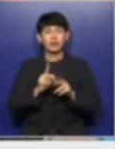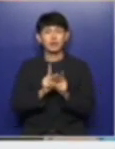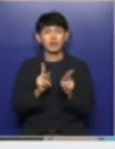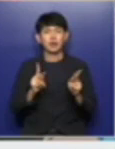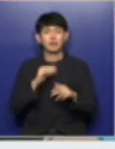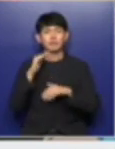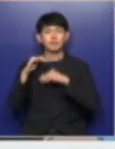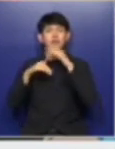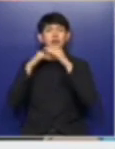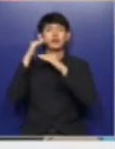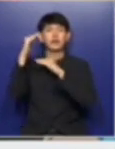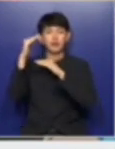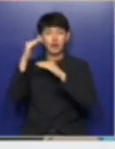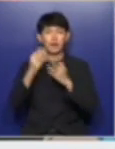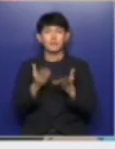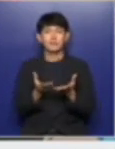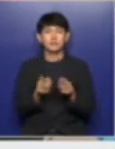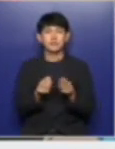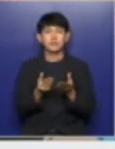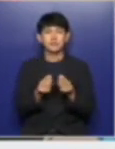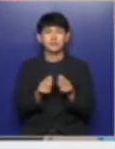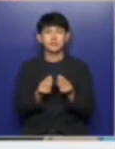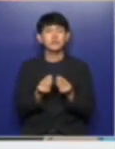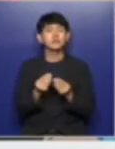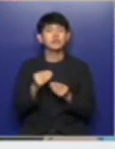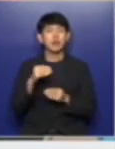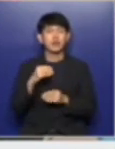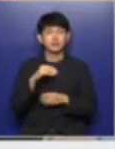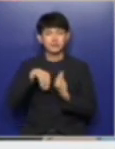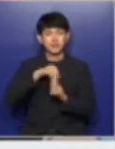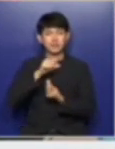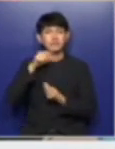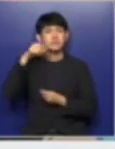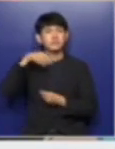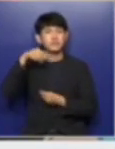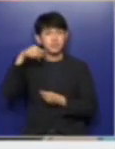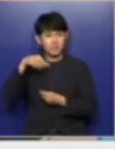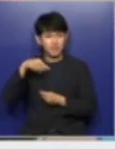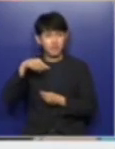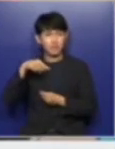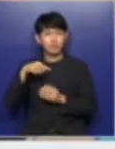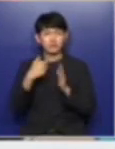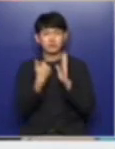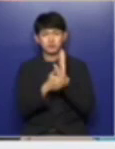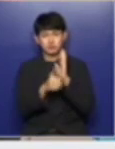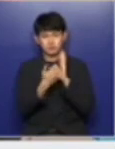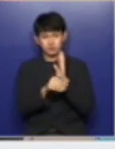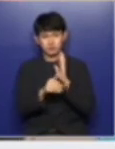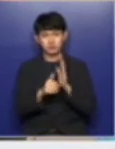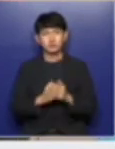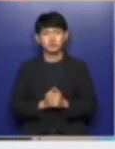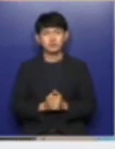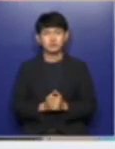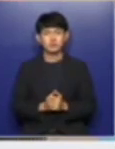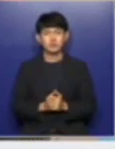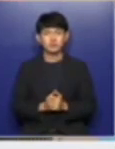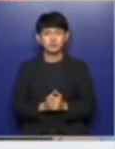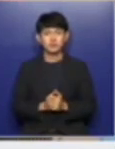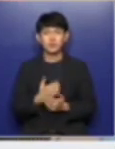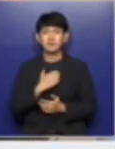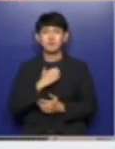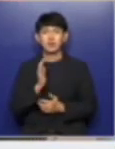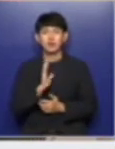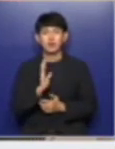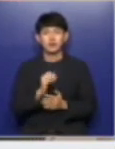นาพื้นที่เขตเศรษฐกิจพิเศษหรือเขตพัฒนาพิเศษภาคตะวันออกหรือล้านนาตะวันออกไม่อยากให้มี